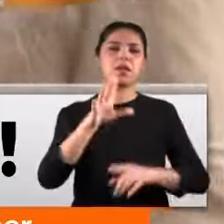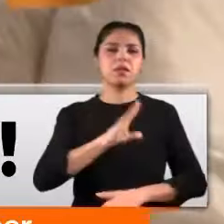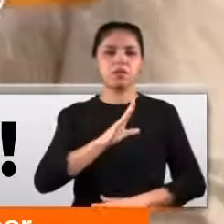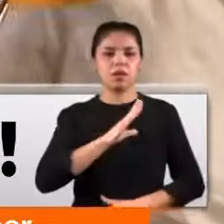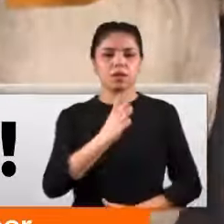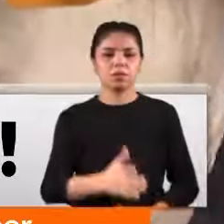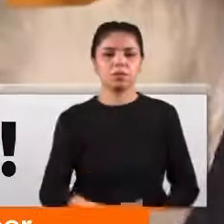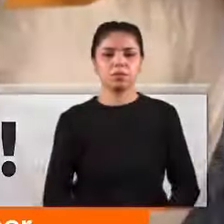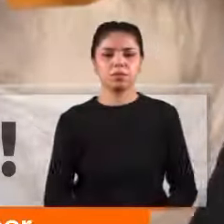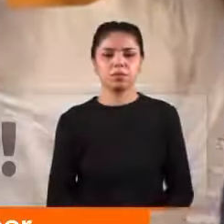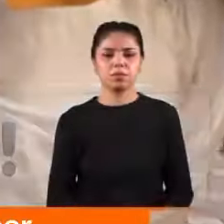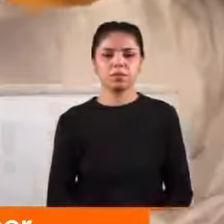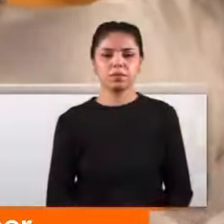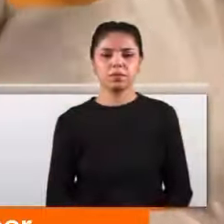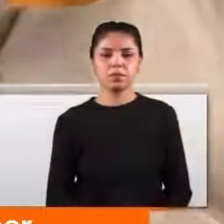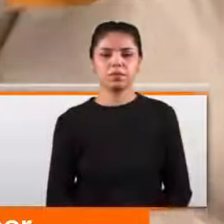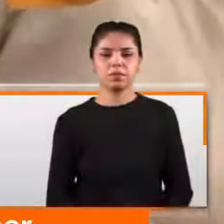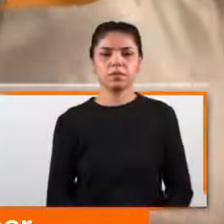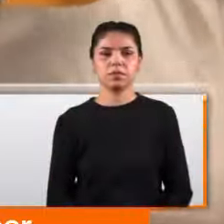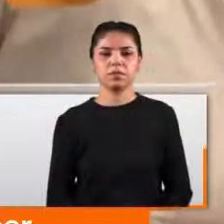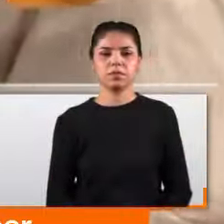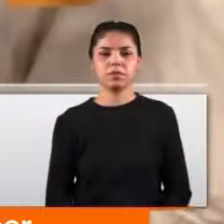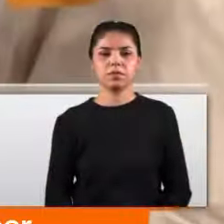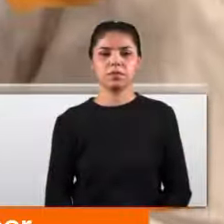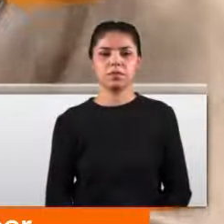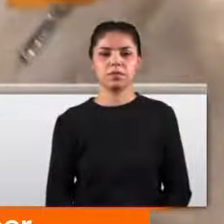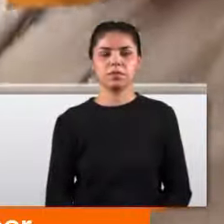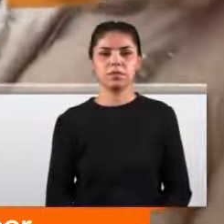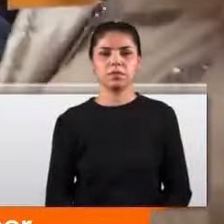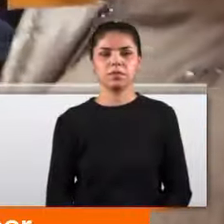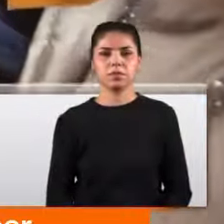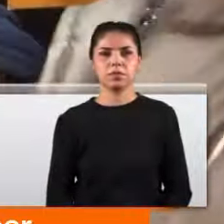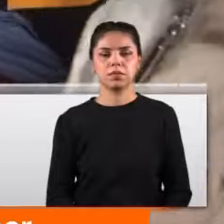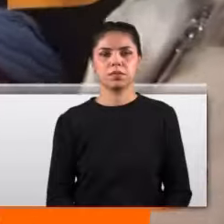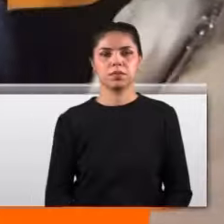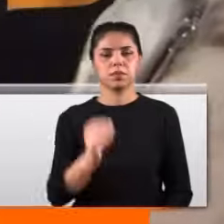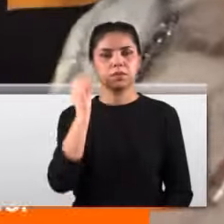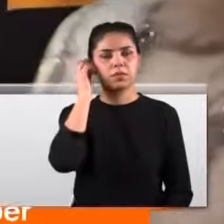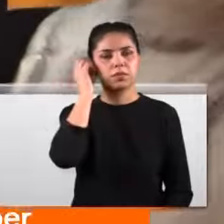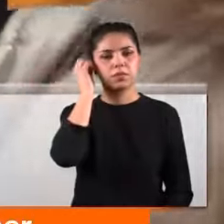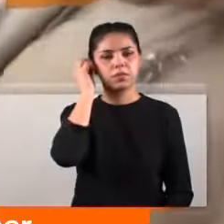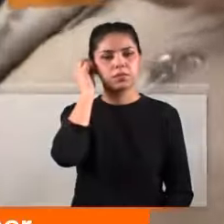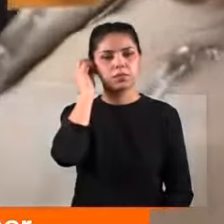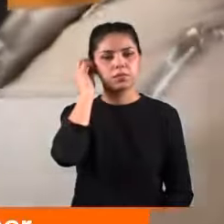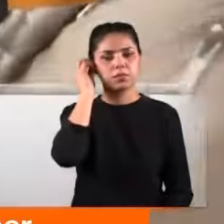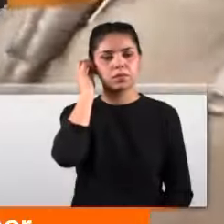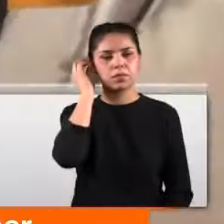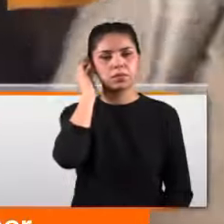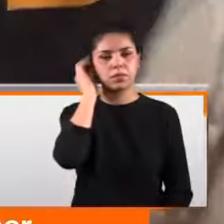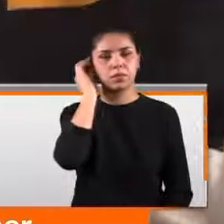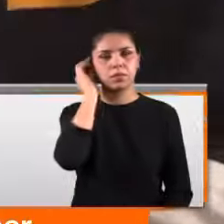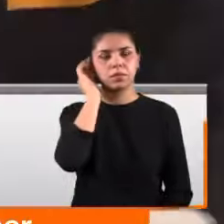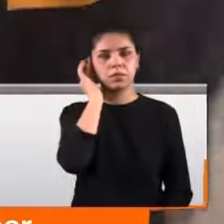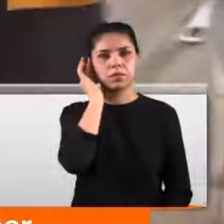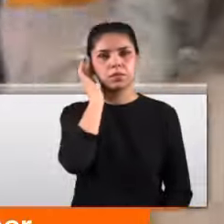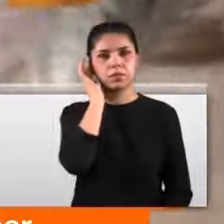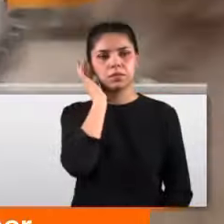Çok zenginsiniz. Değmez. Vermeye değmez. Ne yaparsınız o parayı? Yemek yerim ben.